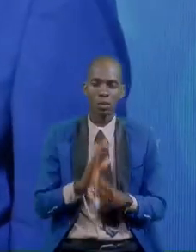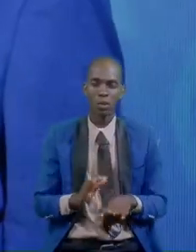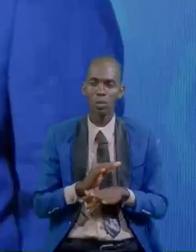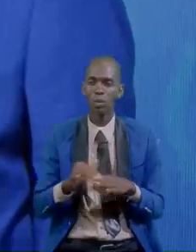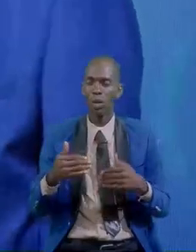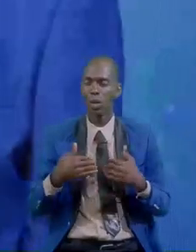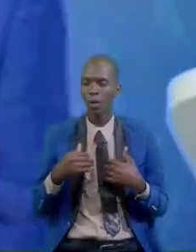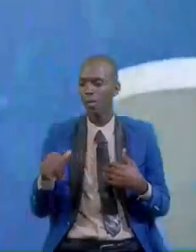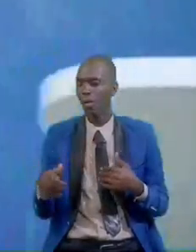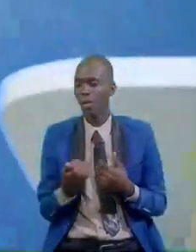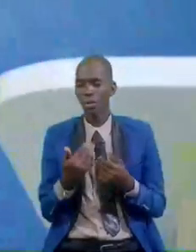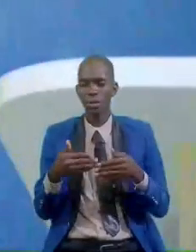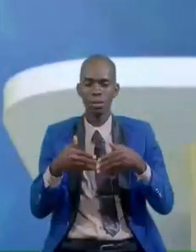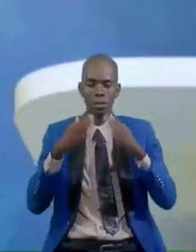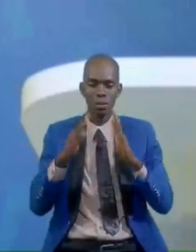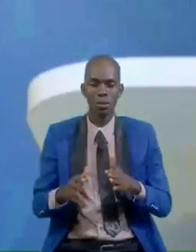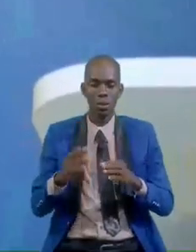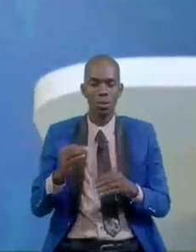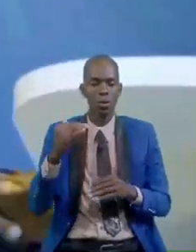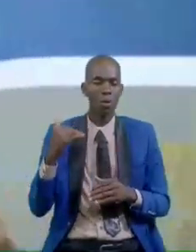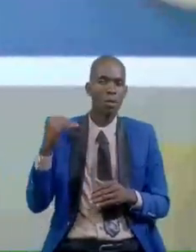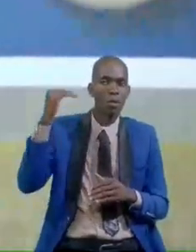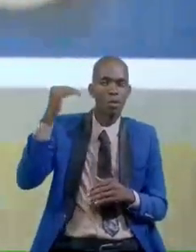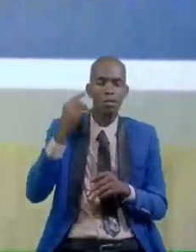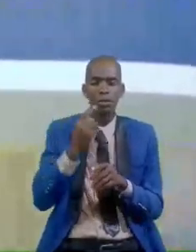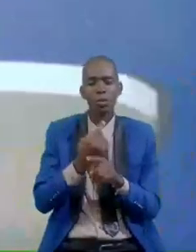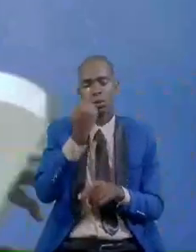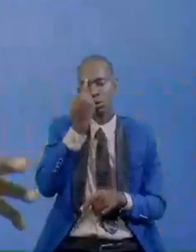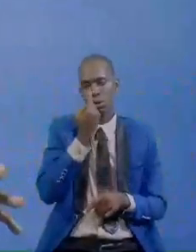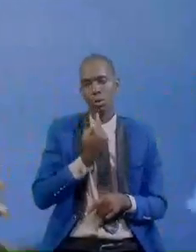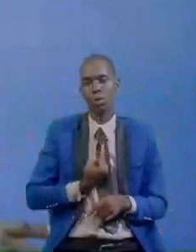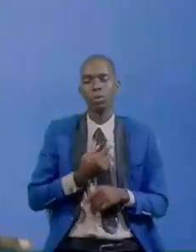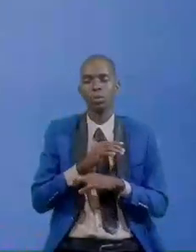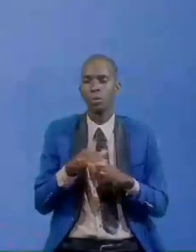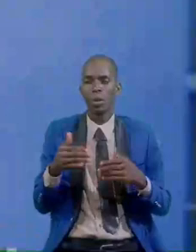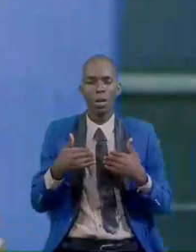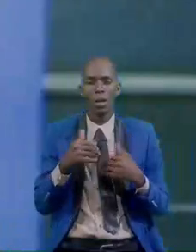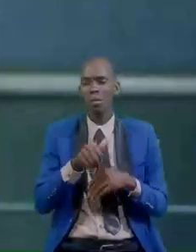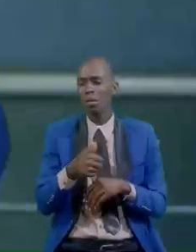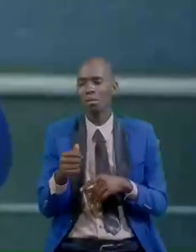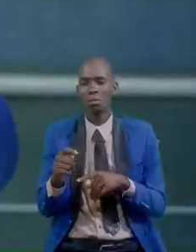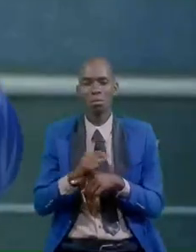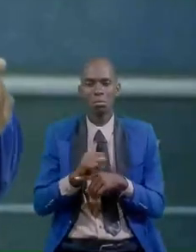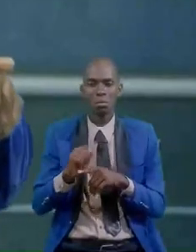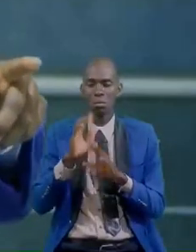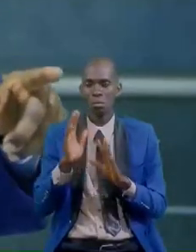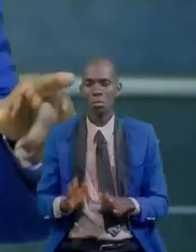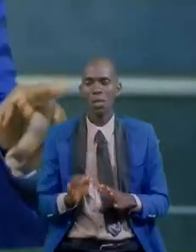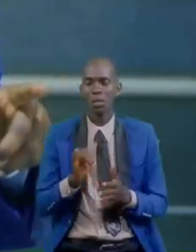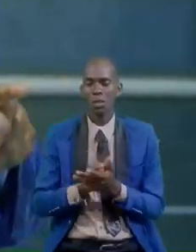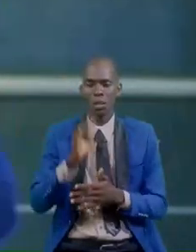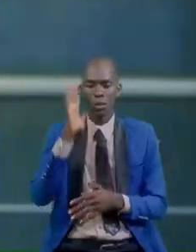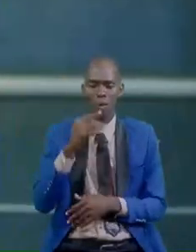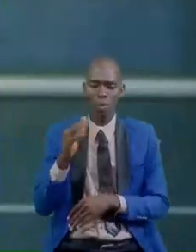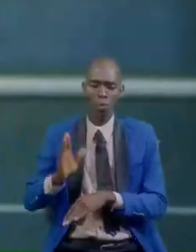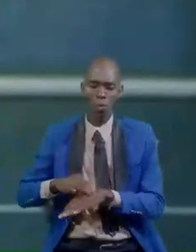même pas un conseil des anciens. Il était tout seul. Il n'avait même pas de formateur. Il n'avait même pas de coach qui lui